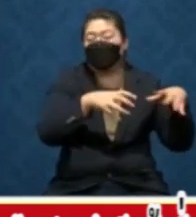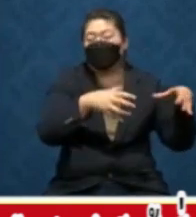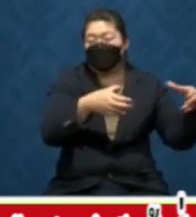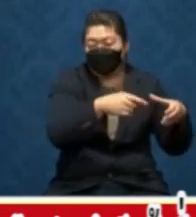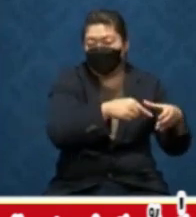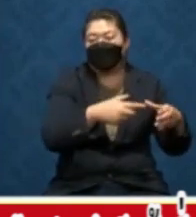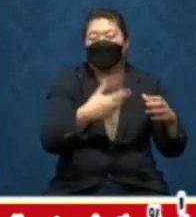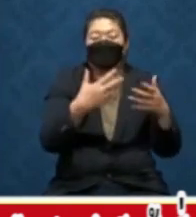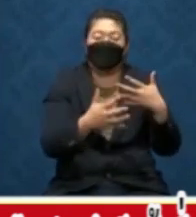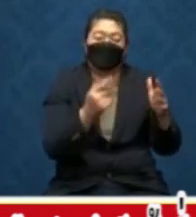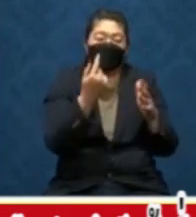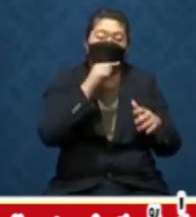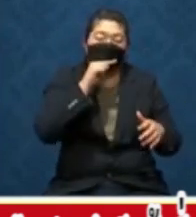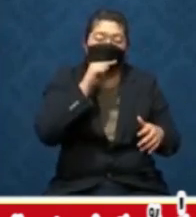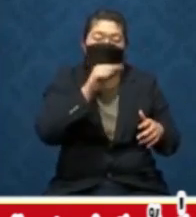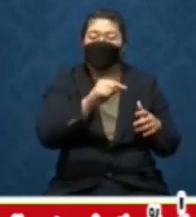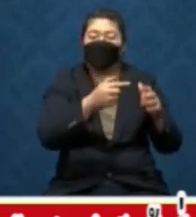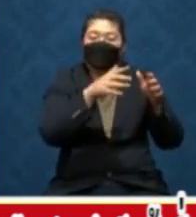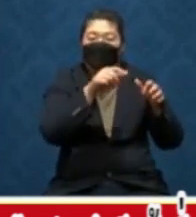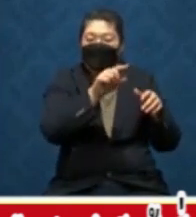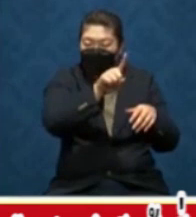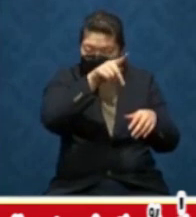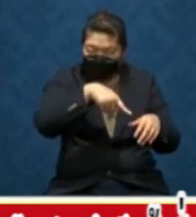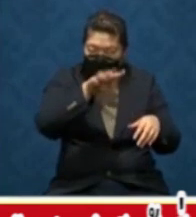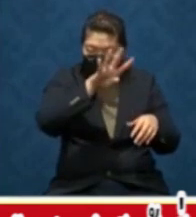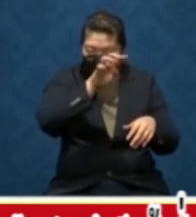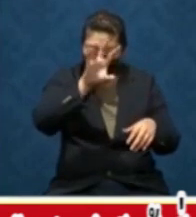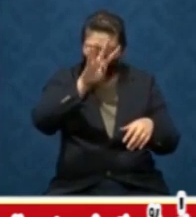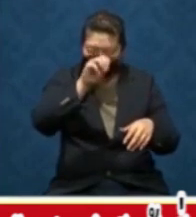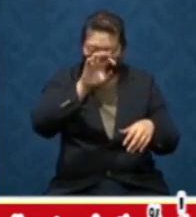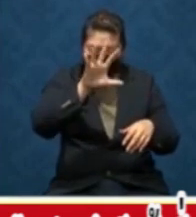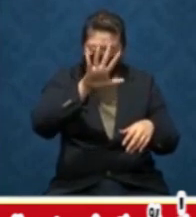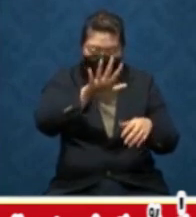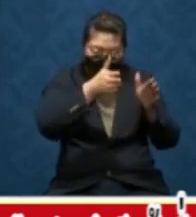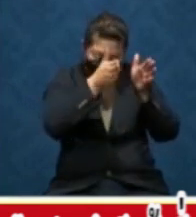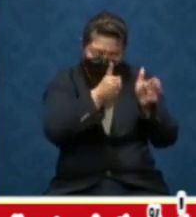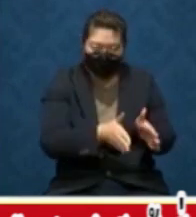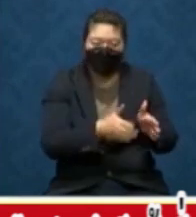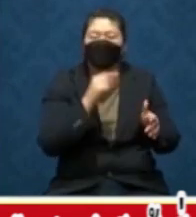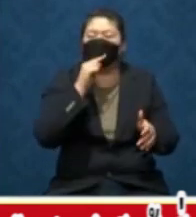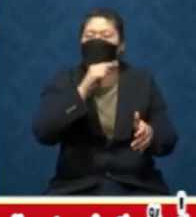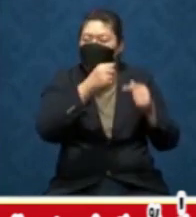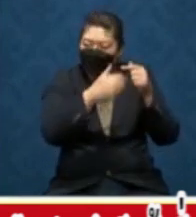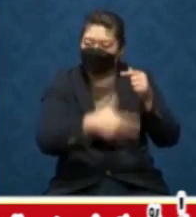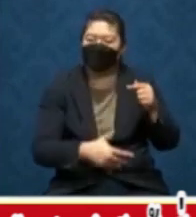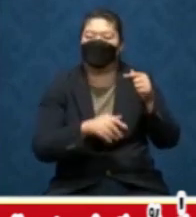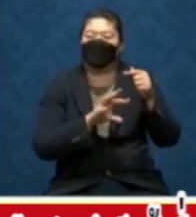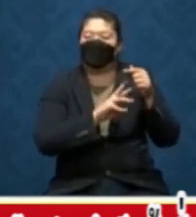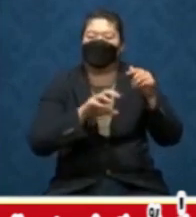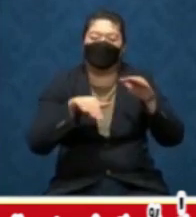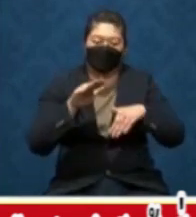ดำเนินคดีไปแล้วอย่างน้อย 1445คนในจำนวน 623คดีนะคะท่านประธาน